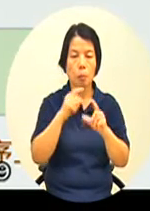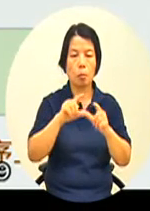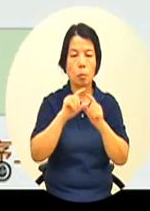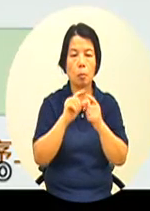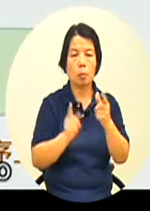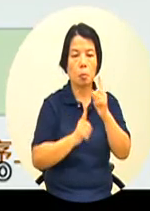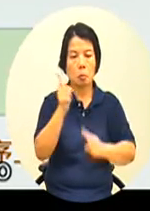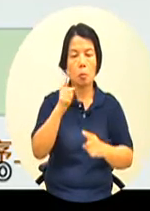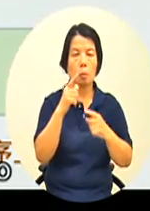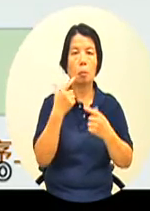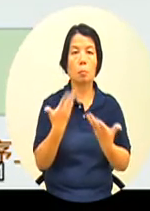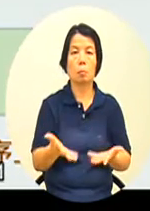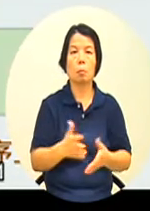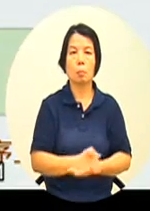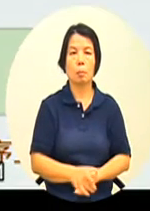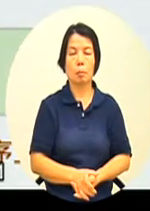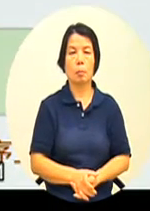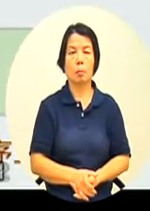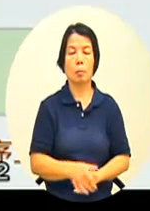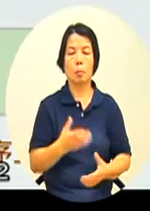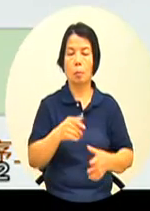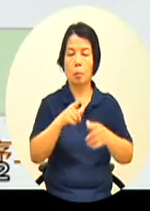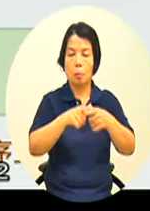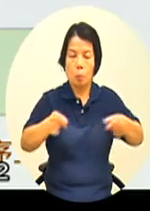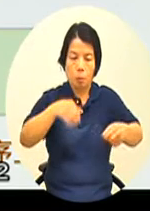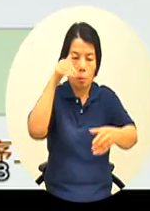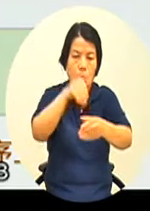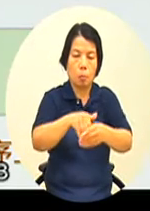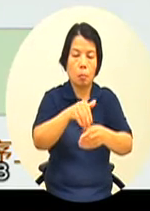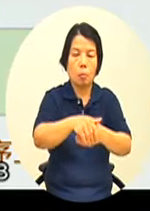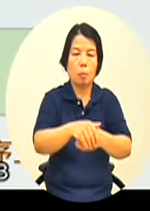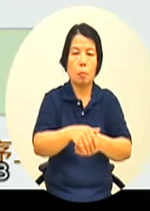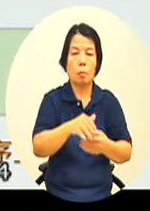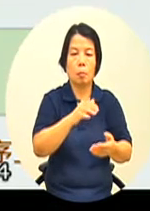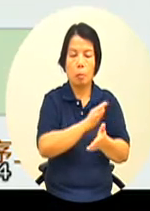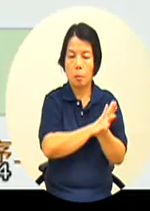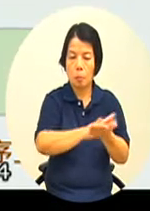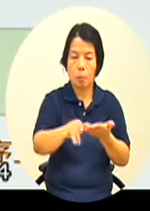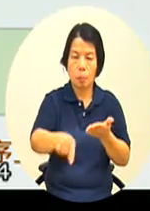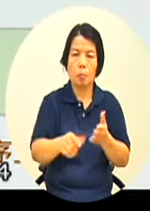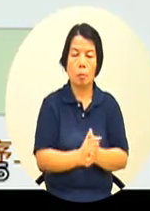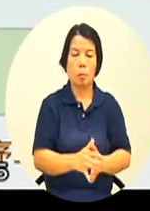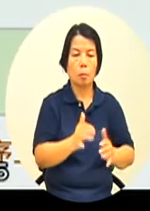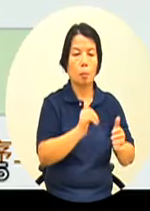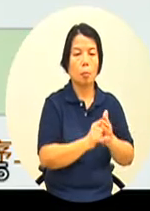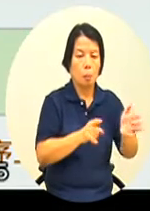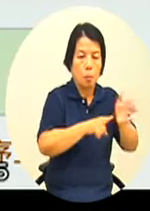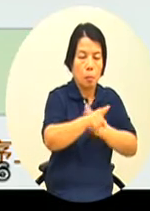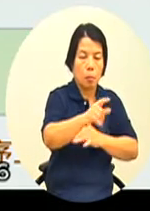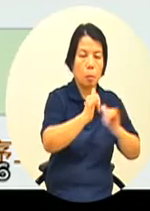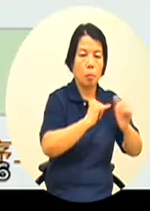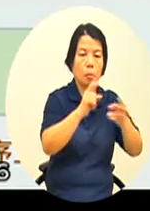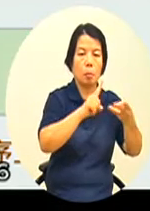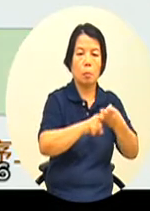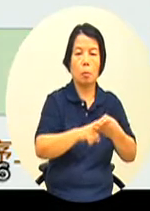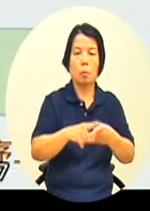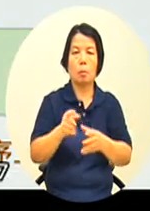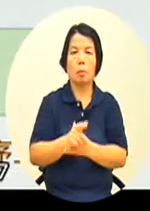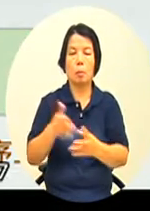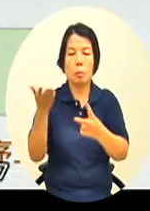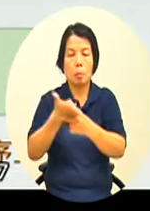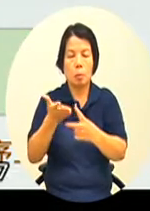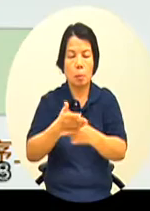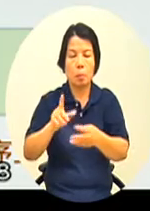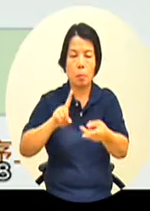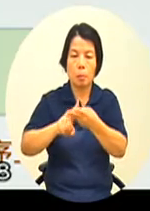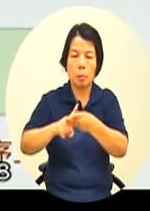理呢？意见不一样就是投票处理啊。好，所以直接民主跟间接民主，它处理争议的方式都是用什么